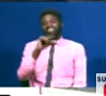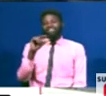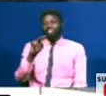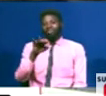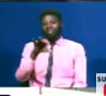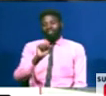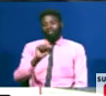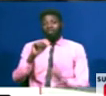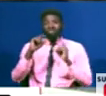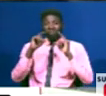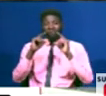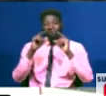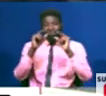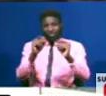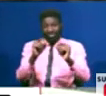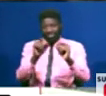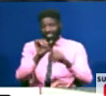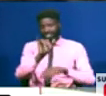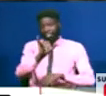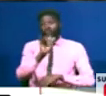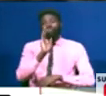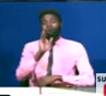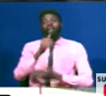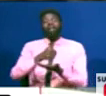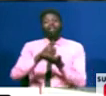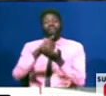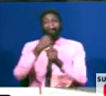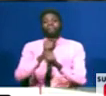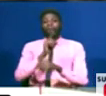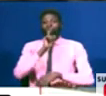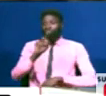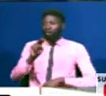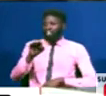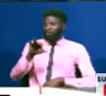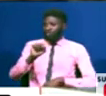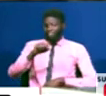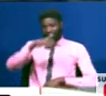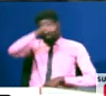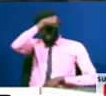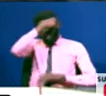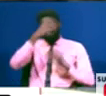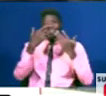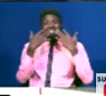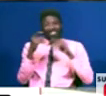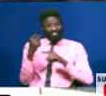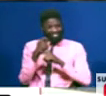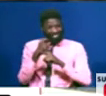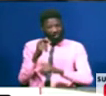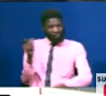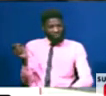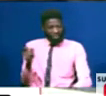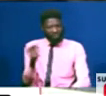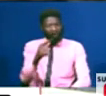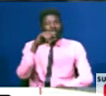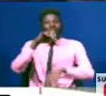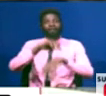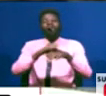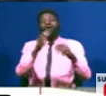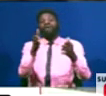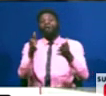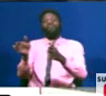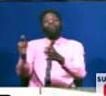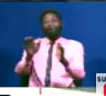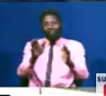hiyo itahakikisha makurutu hao ambao hupitia mafunzo kabambe ya miezi kadhaa wanapata nafasi ya kuhudumia taifa katika